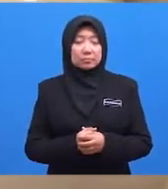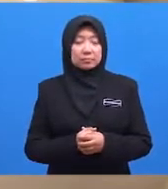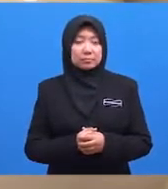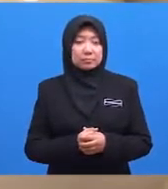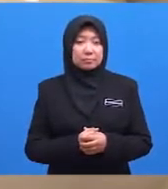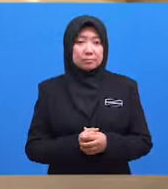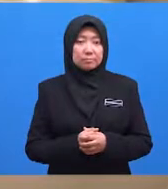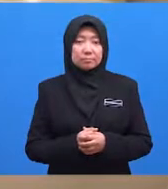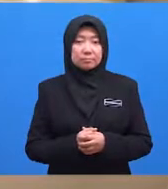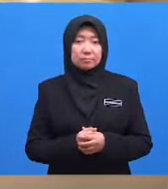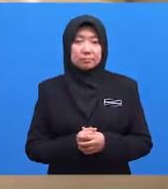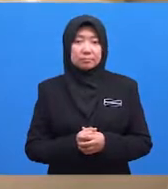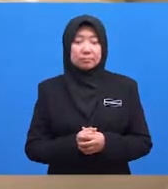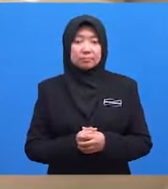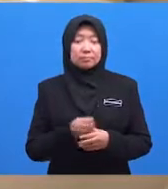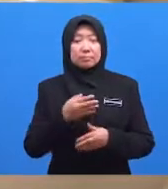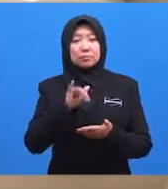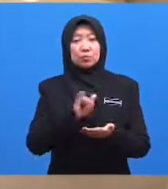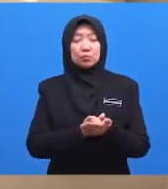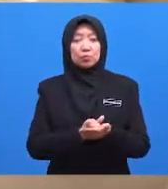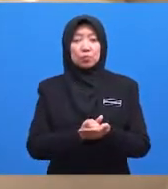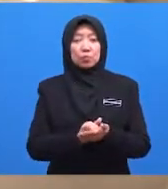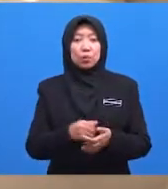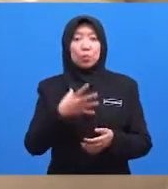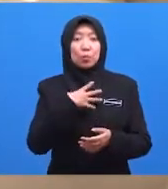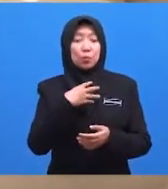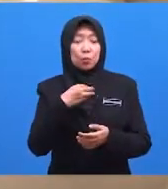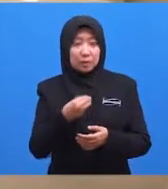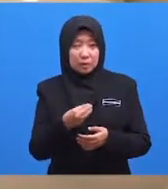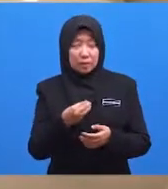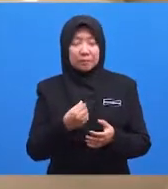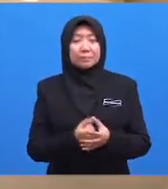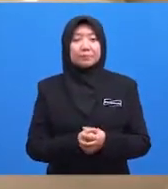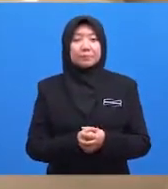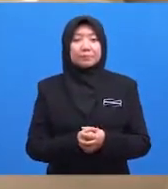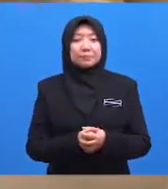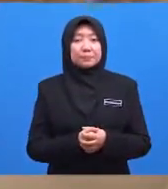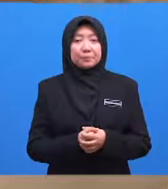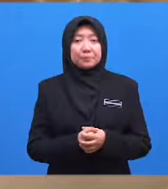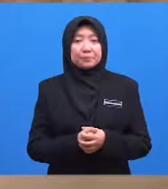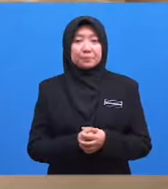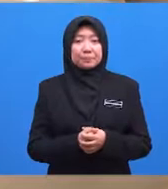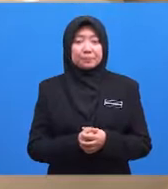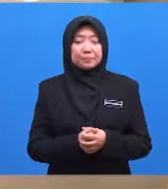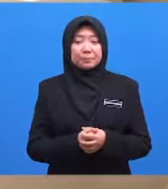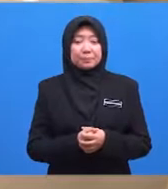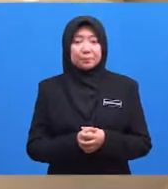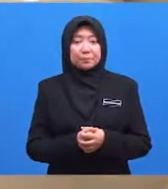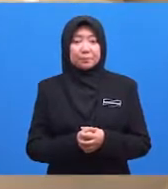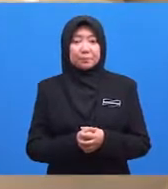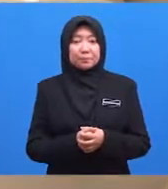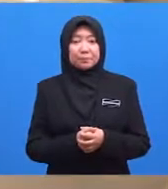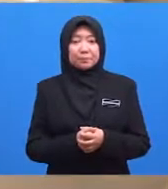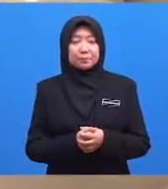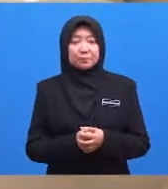lepas tu yang ini, mana putih, kubis bunga, dan